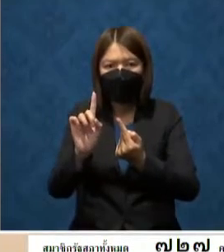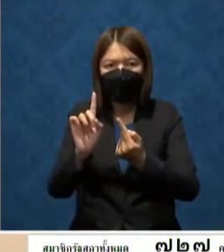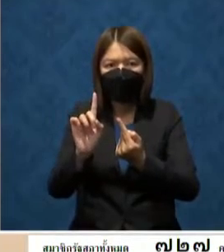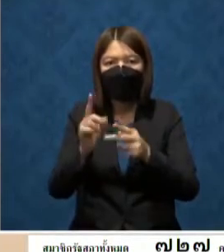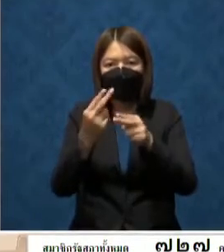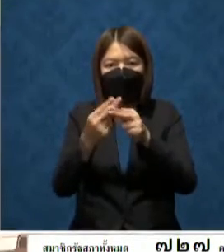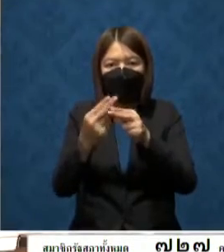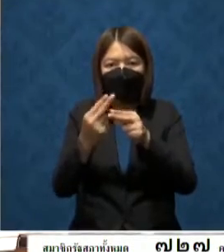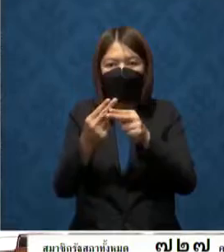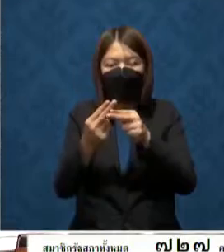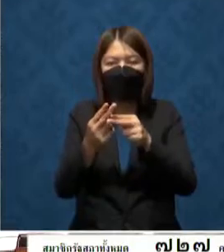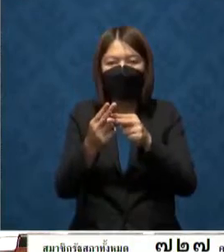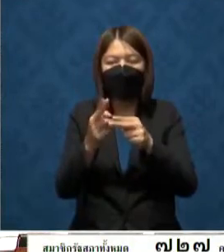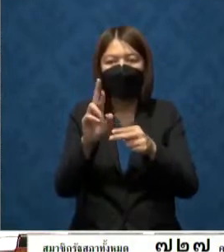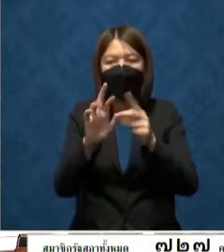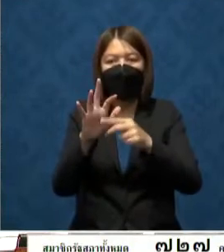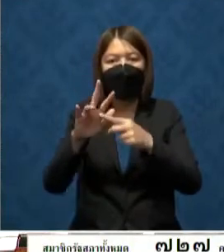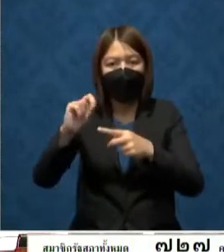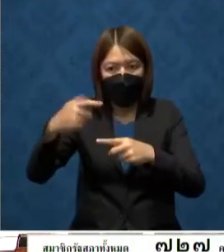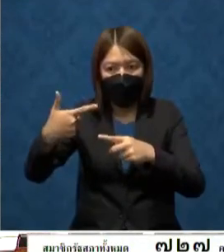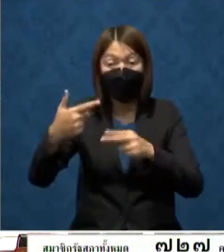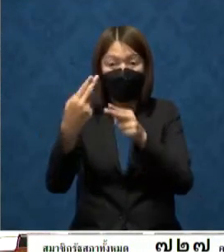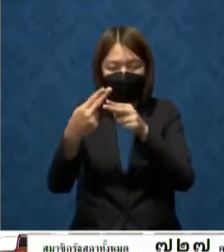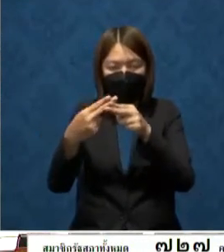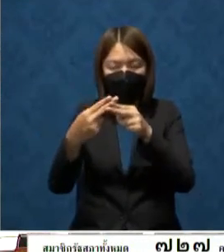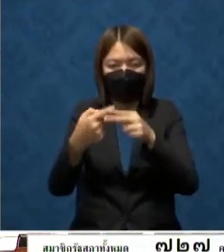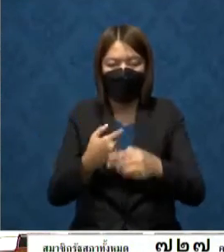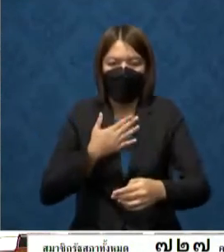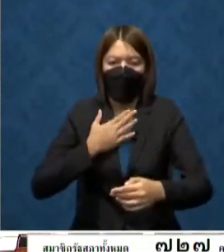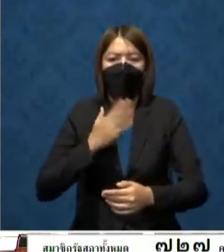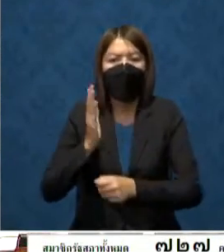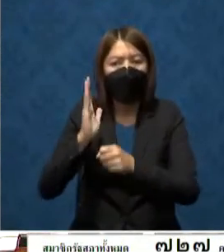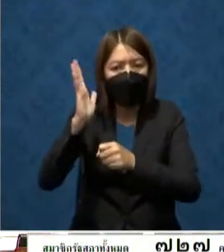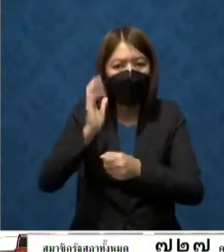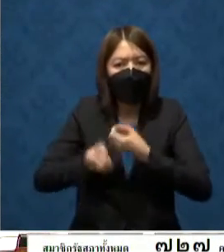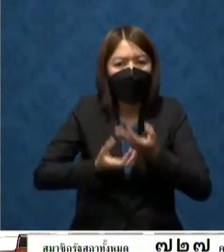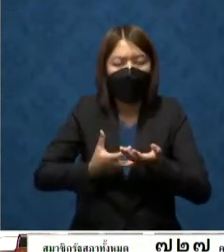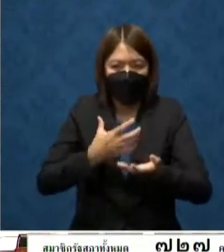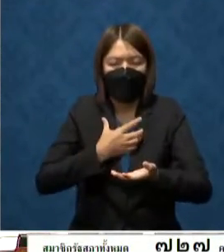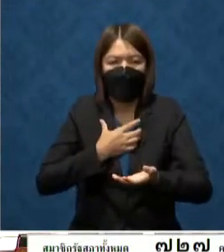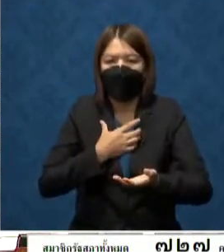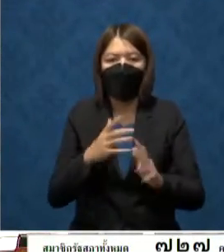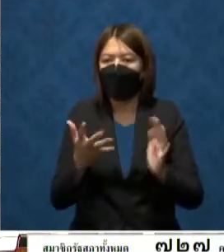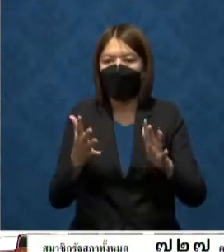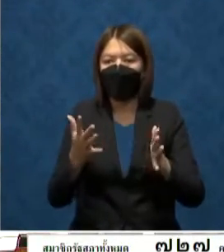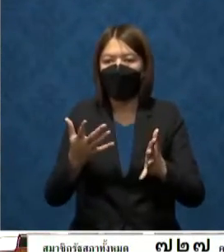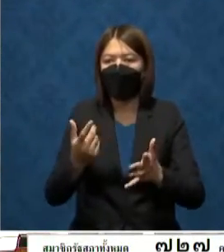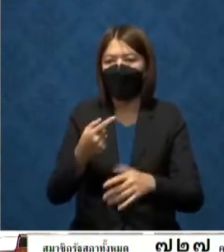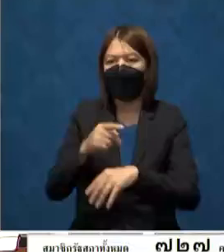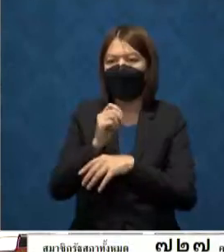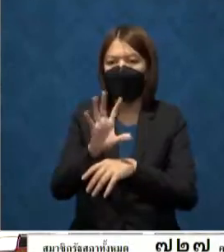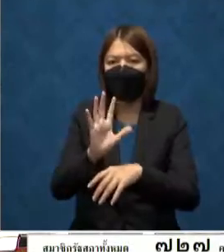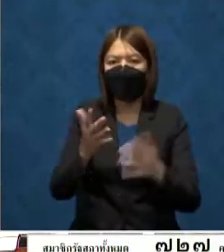ชื่อร่างครับ ก็ชื่อก็ผมอภิปรายเนี่ยขอแปรยติไว้เนี ่ ย ไม่มีครับ